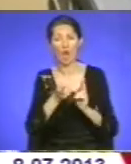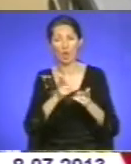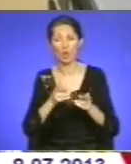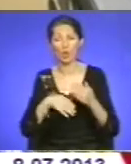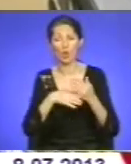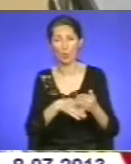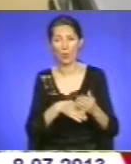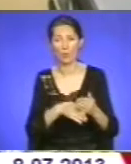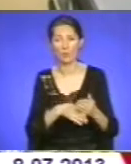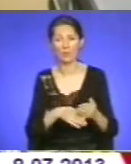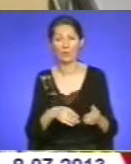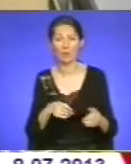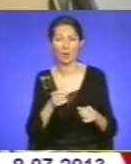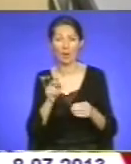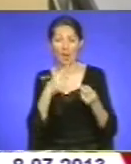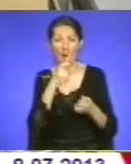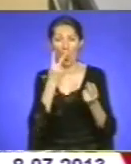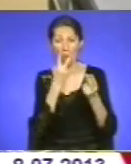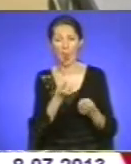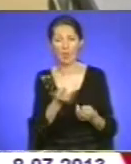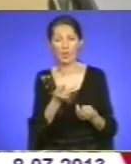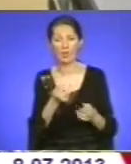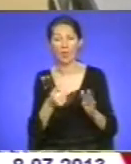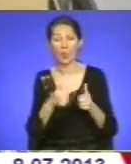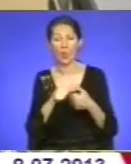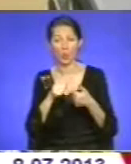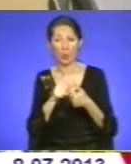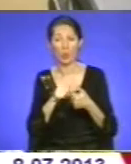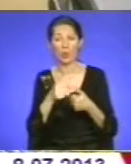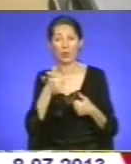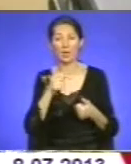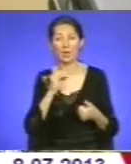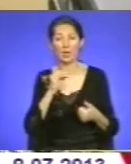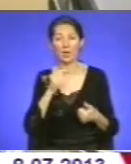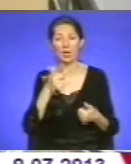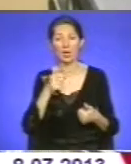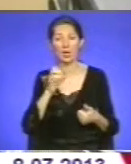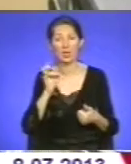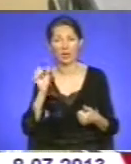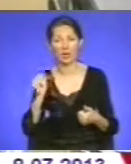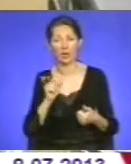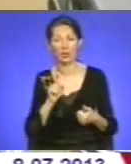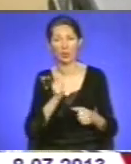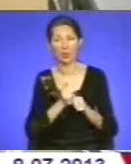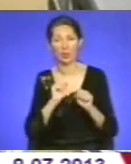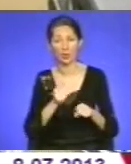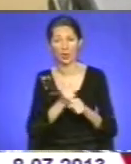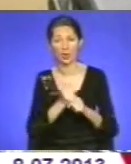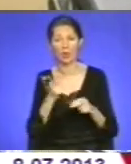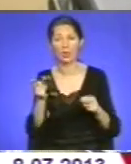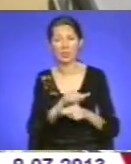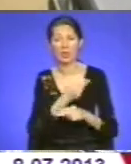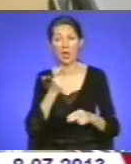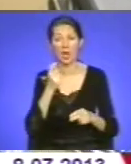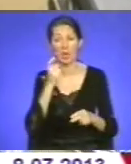ну і все, і поставити якісь пломби. І гігієна, ну, по мірі можливості, що можна зробити. А якщо щось важче, це зняття зубного каменю